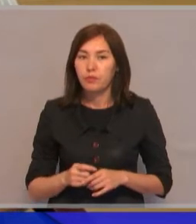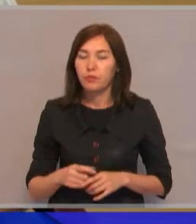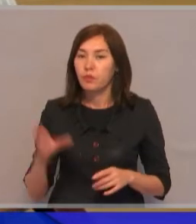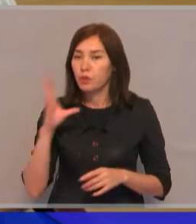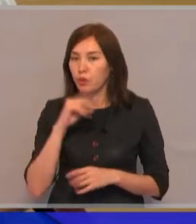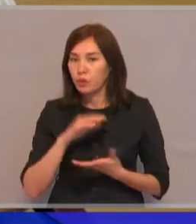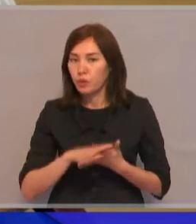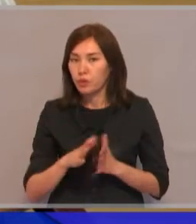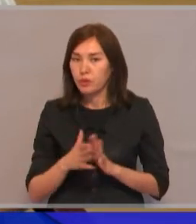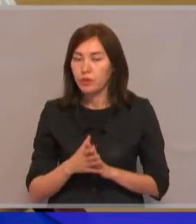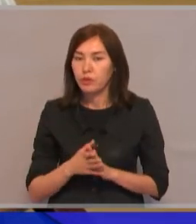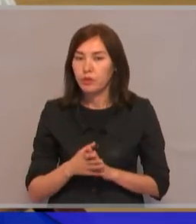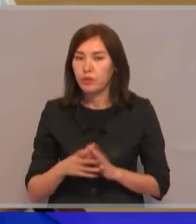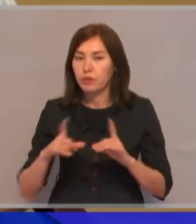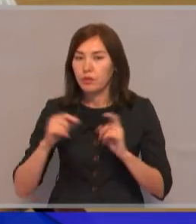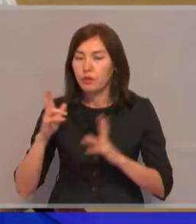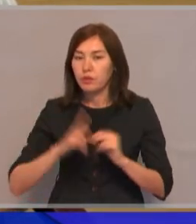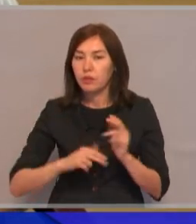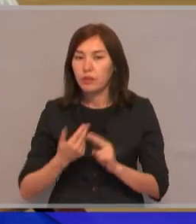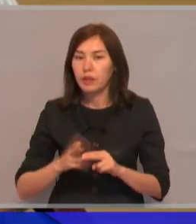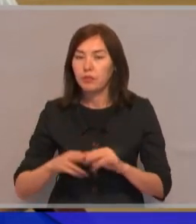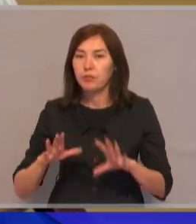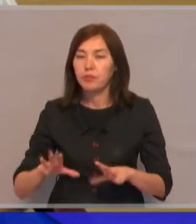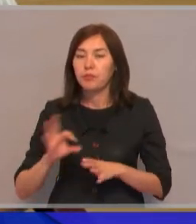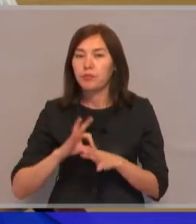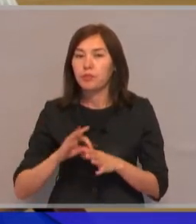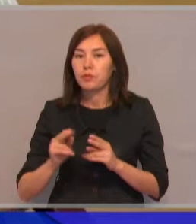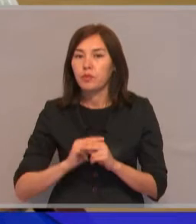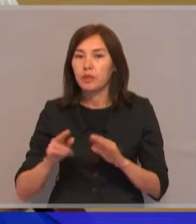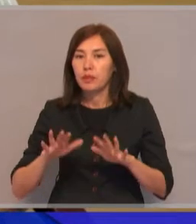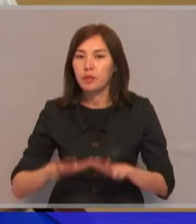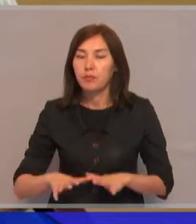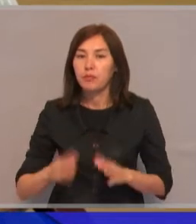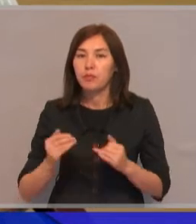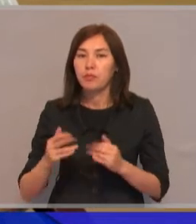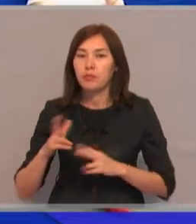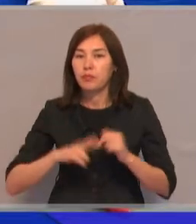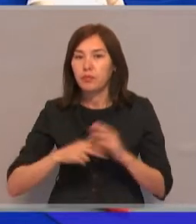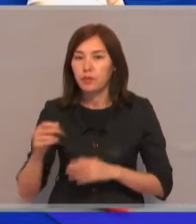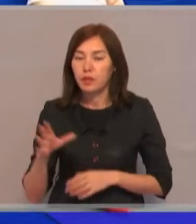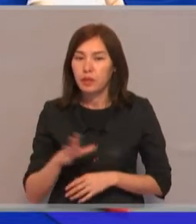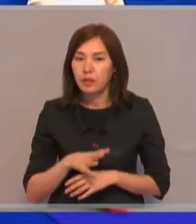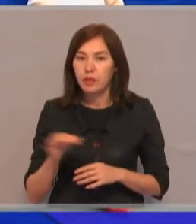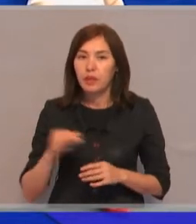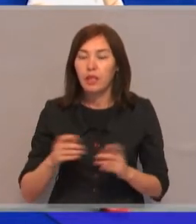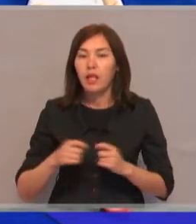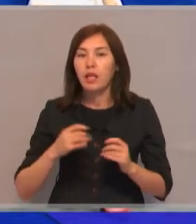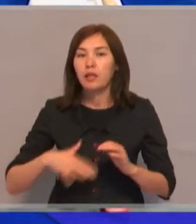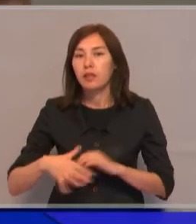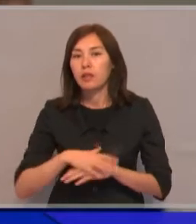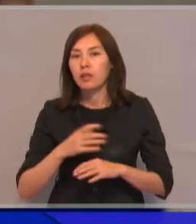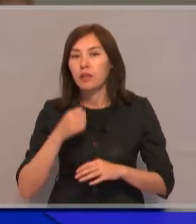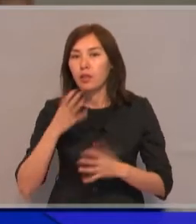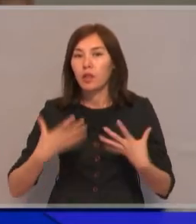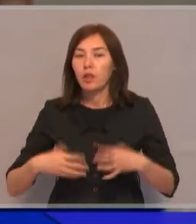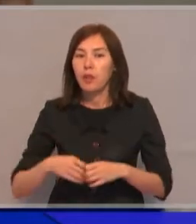бейімделген неде ғимаратта салған, сол жедел жәрдем станциясының ғимаратын салып жатырмыз. Сондай ақ ашық алаңда спикер